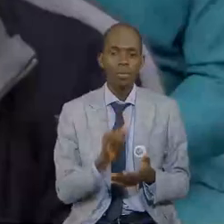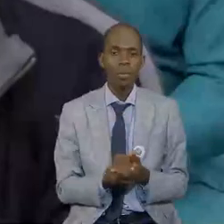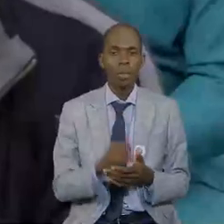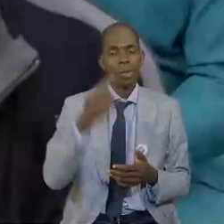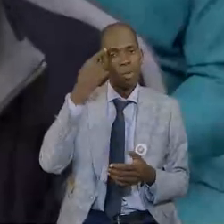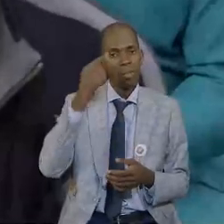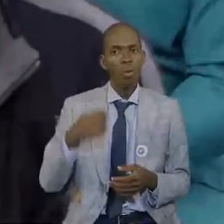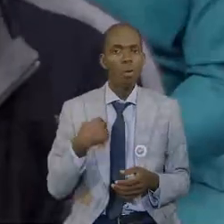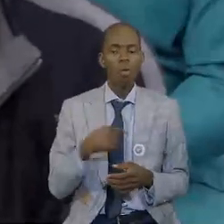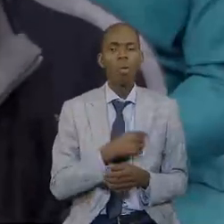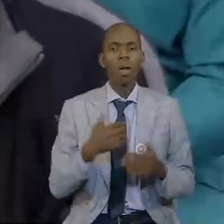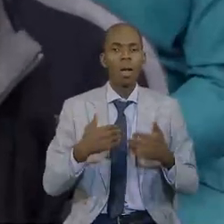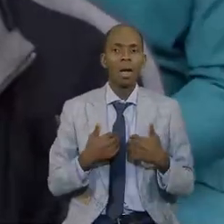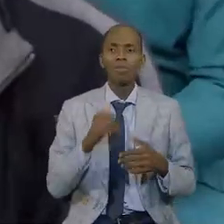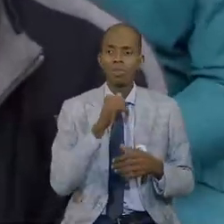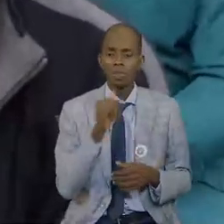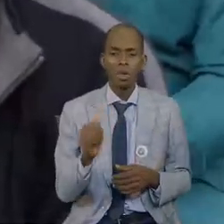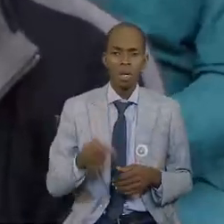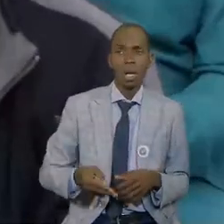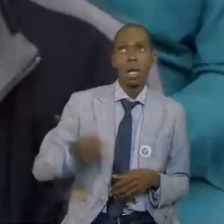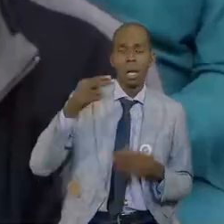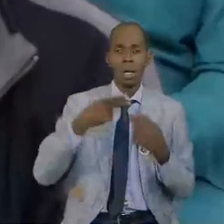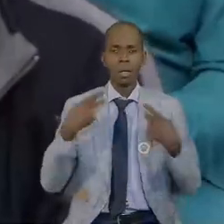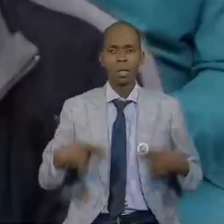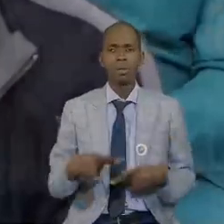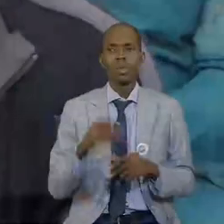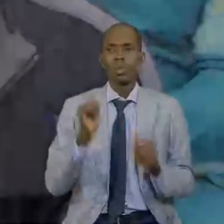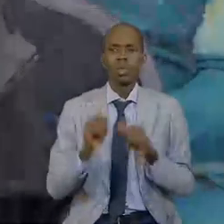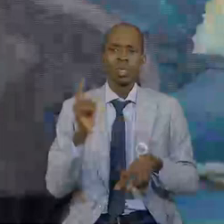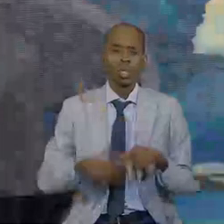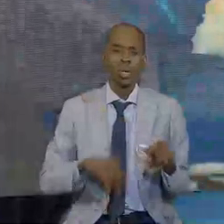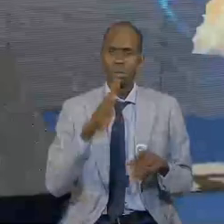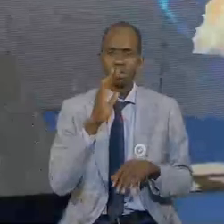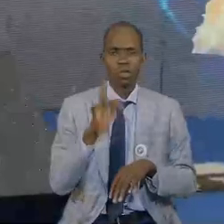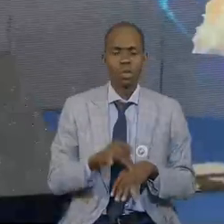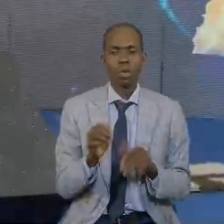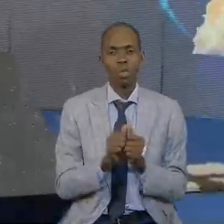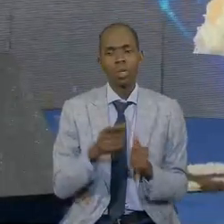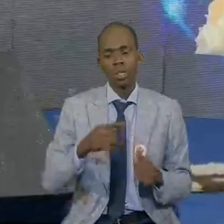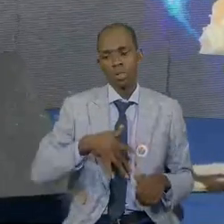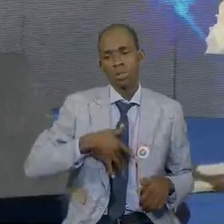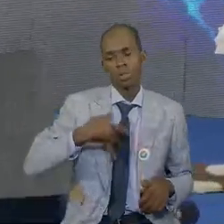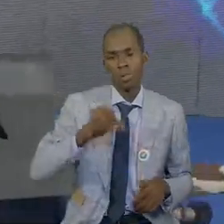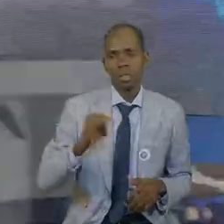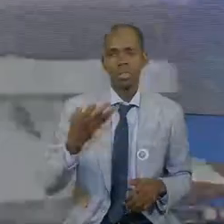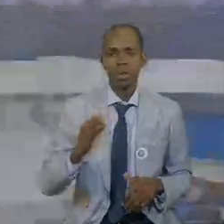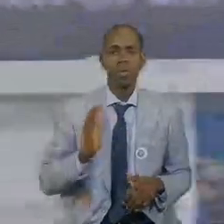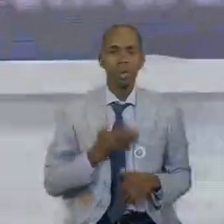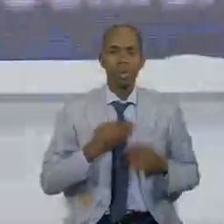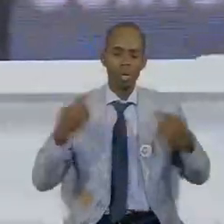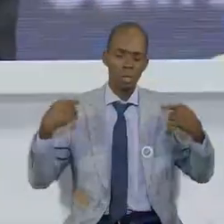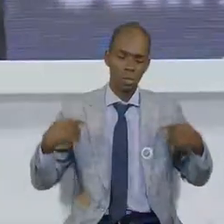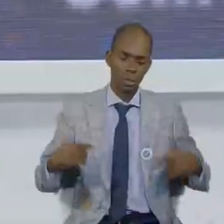not an high priest which cannot be touched with the feeling of our infirmity. Car nous n'avons pas un